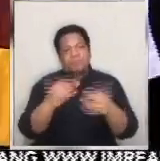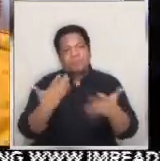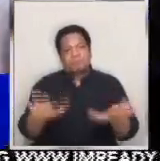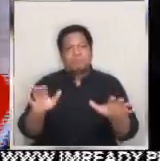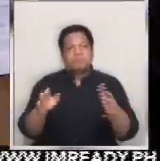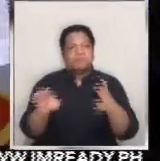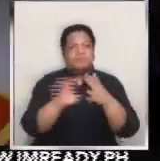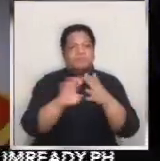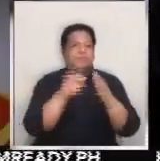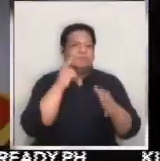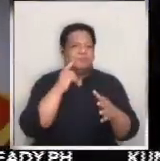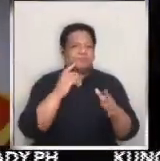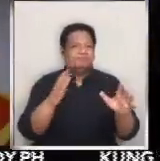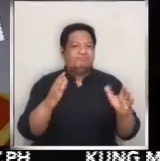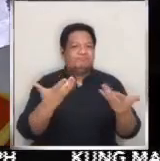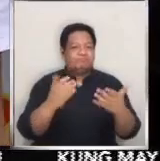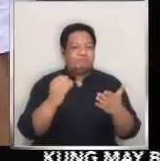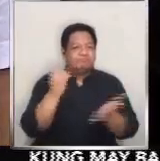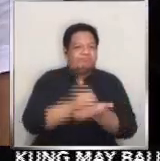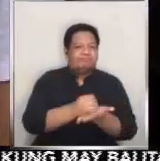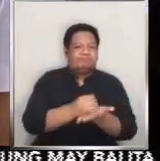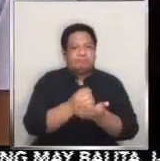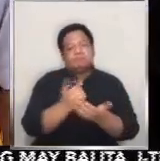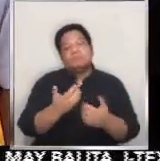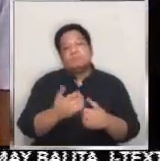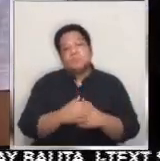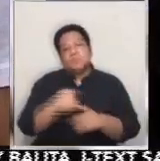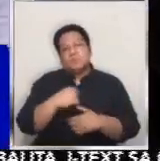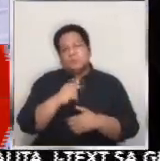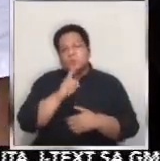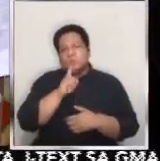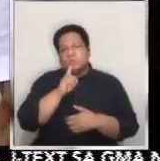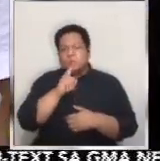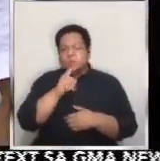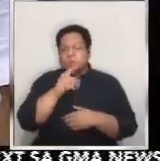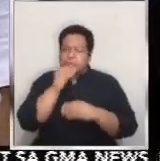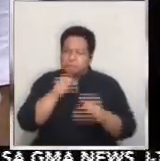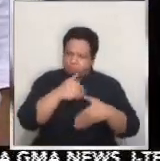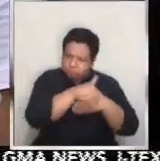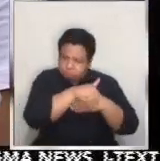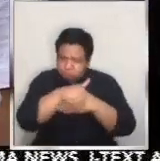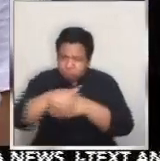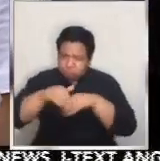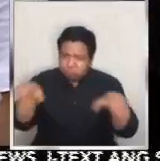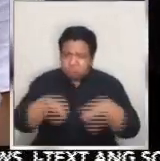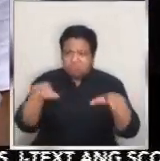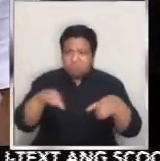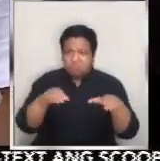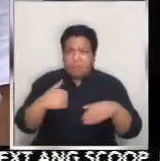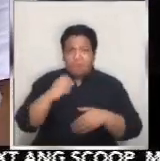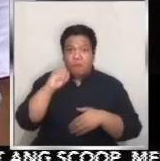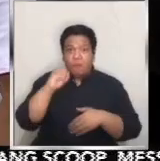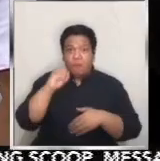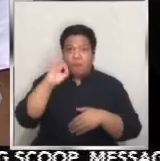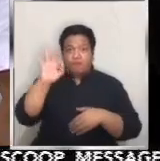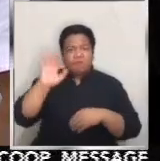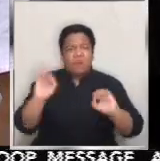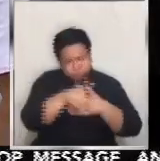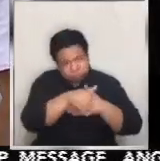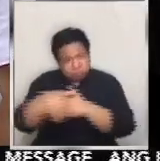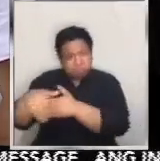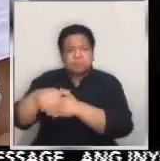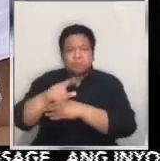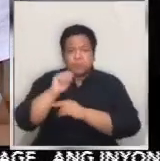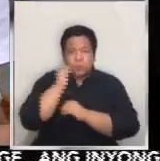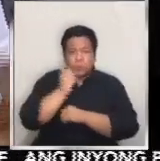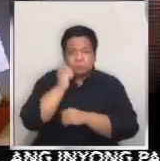gabi-gabi ako nagtatrabaho. Wala akong day off. Minsan nga gabi-gabi dalawa, tatlong performance ko. Minsan